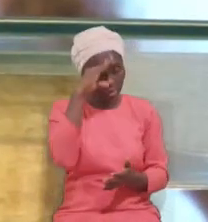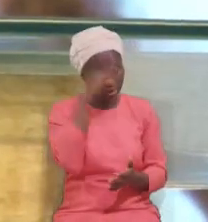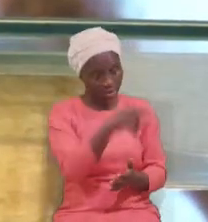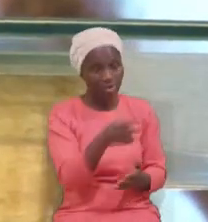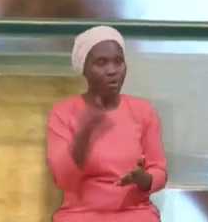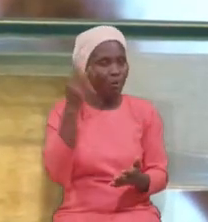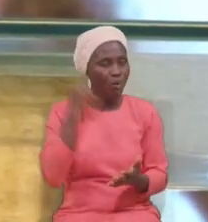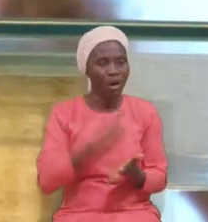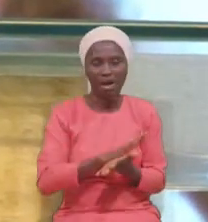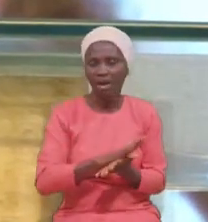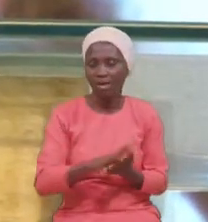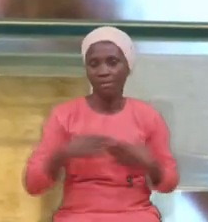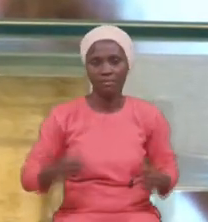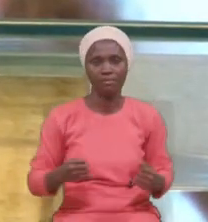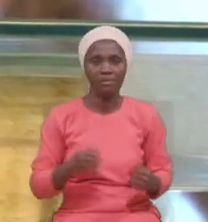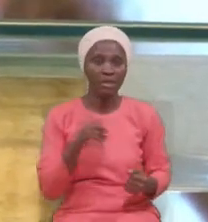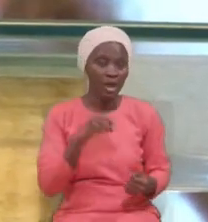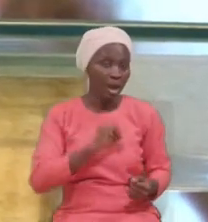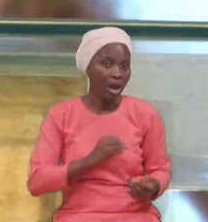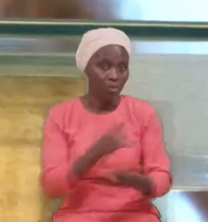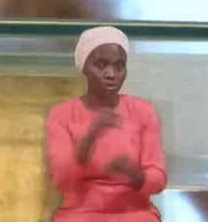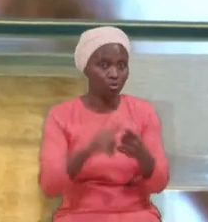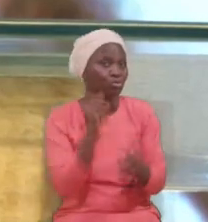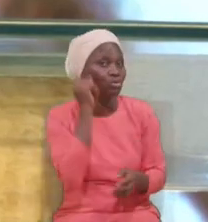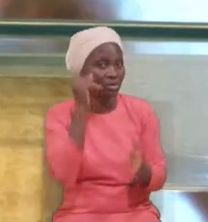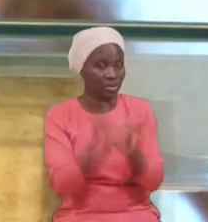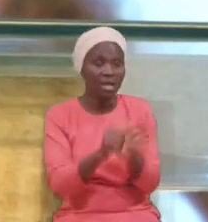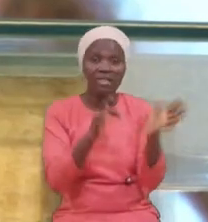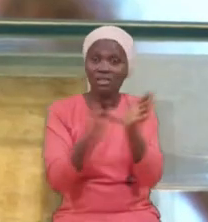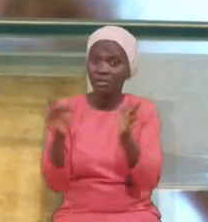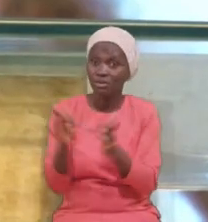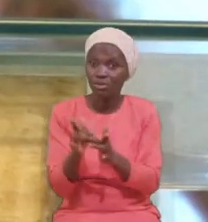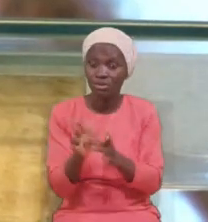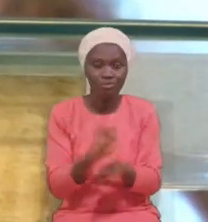Il fut purifié. Je veux que vous compreniez que